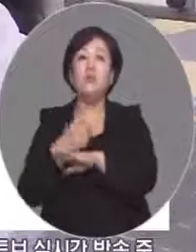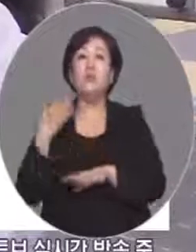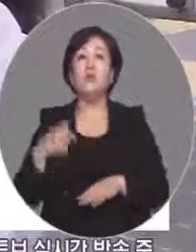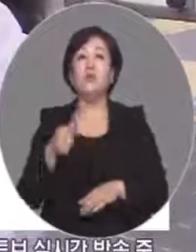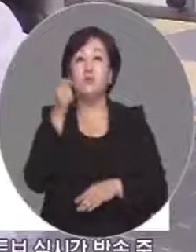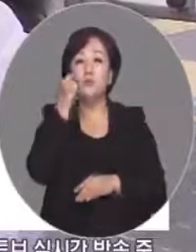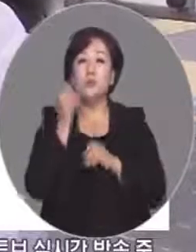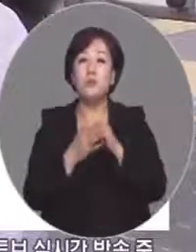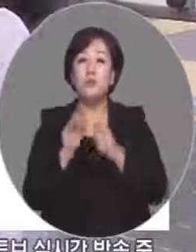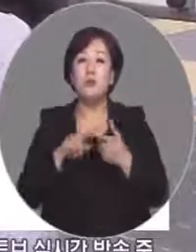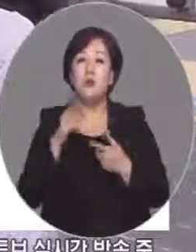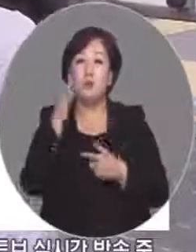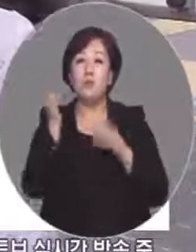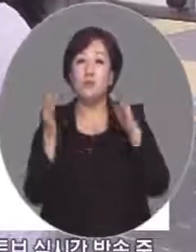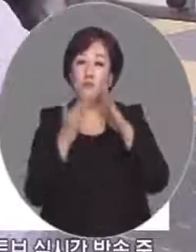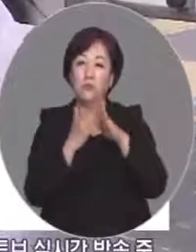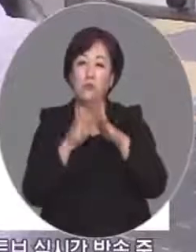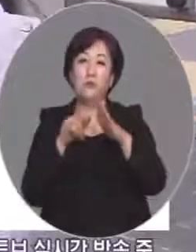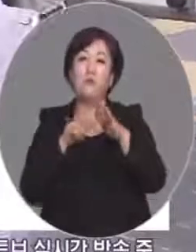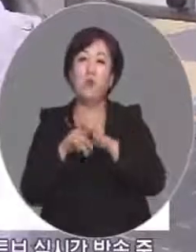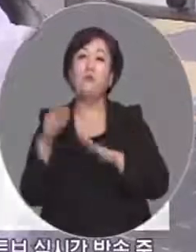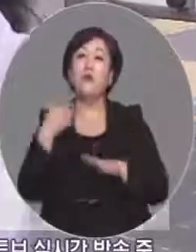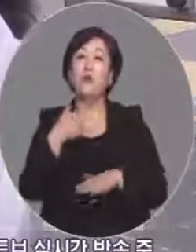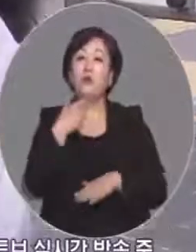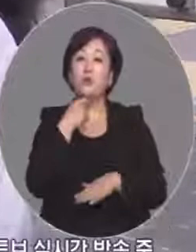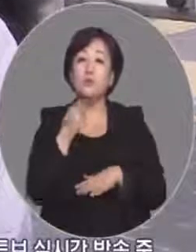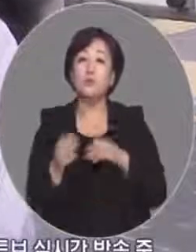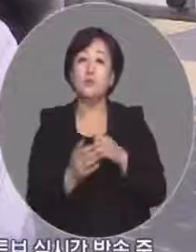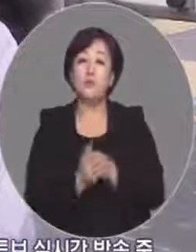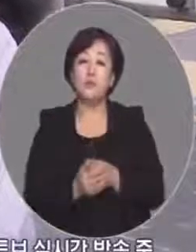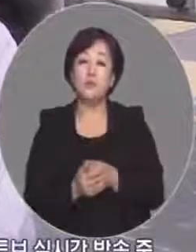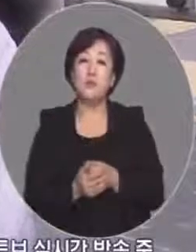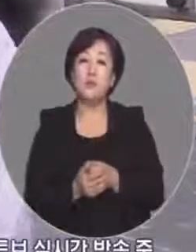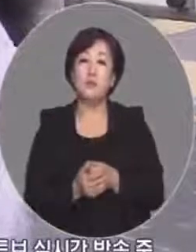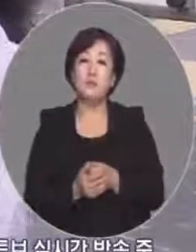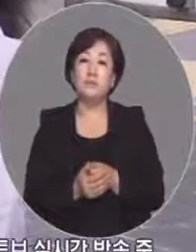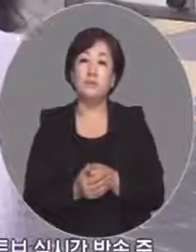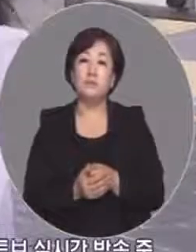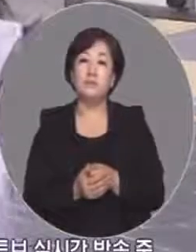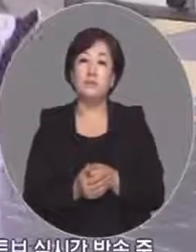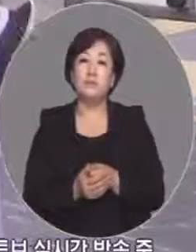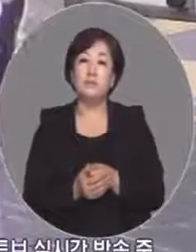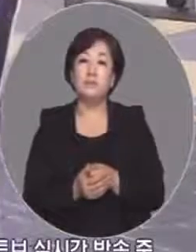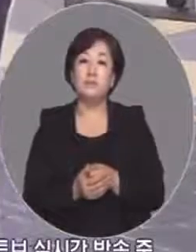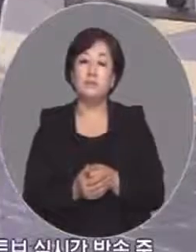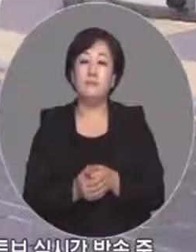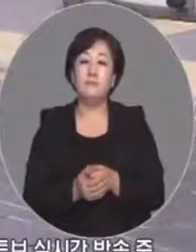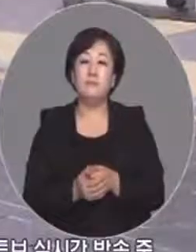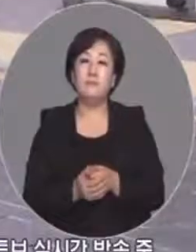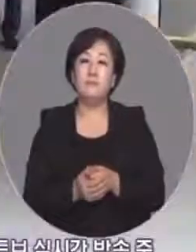오래됐는데 부모님 댁에 한번 가고 싶습니다. UBC 뉴스 신혜지입니다.